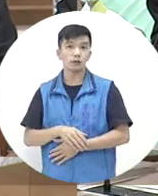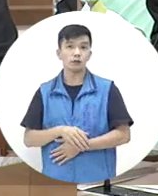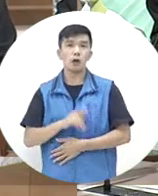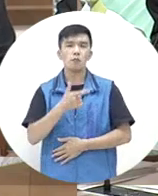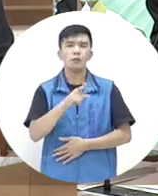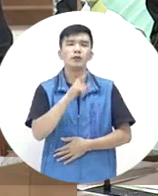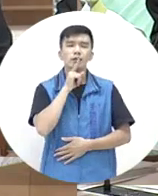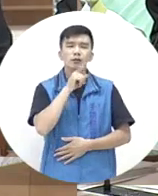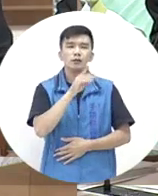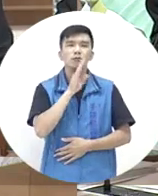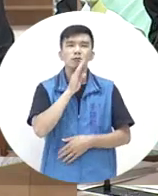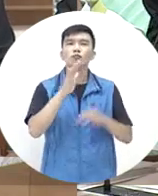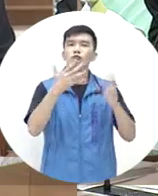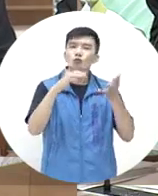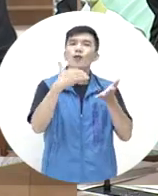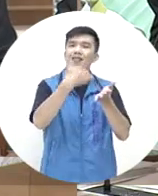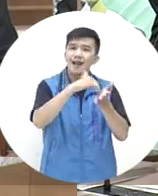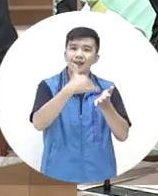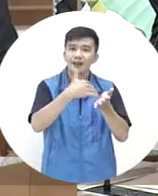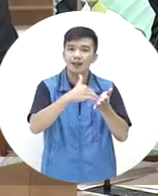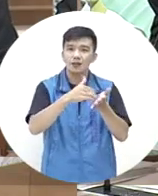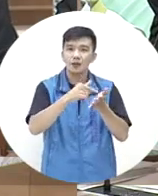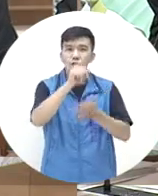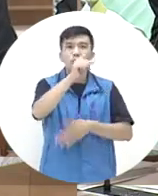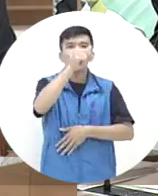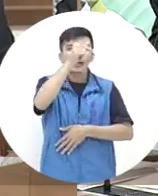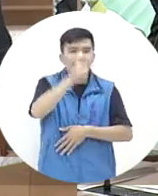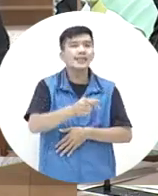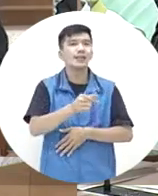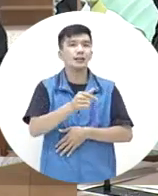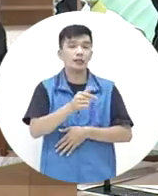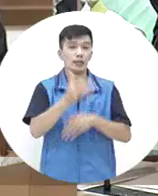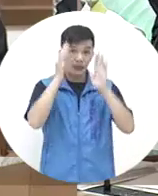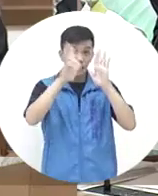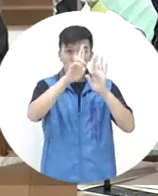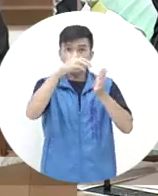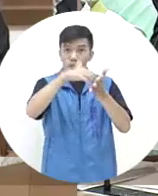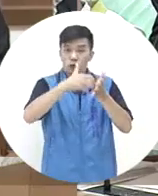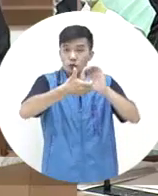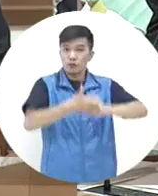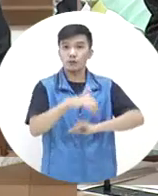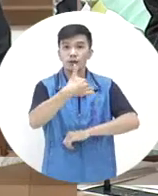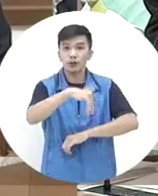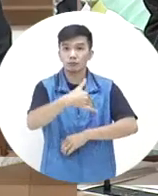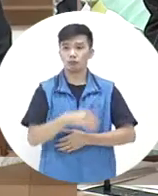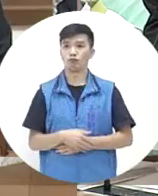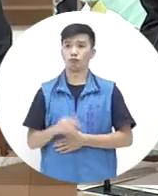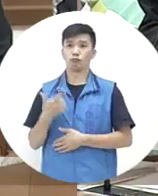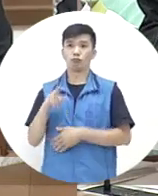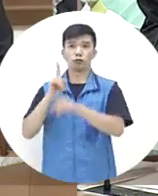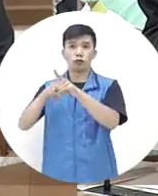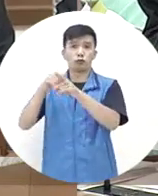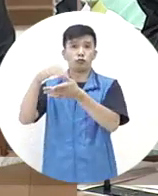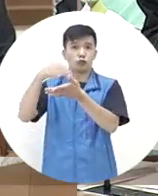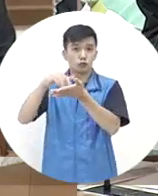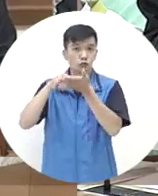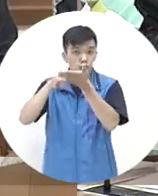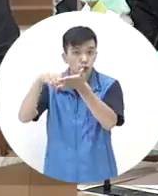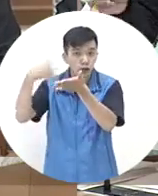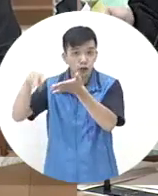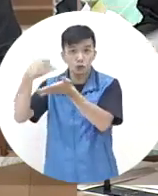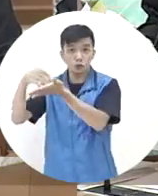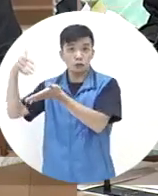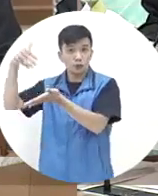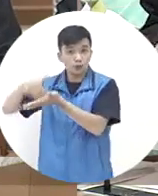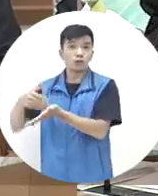估啦，5亿还没到真 正决算，一 样啦，哎，还没到真正决算、 啊，都是按照你们的决算数字、你们的预算数字啊。 目前 现